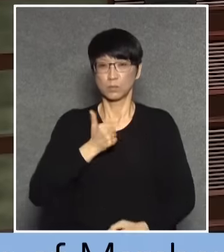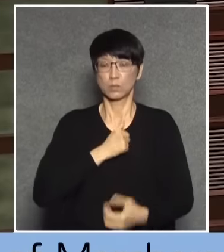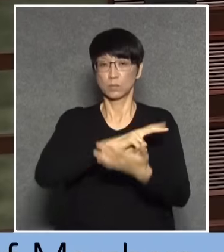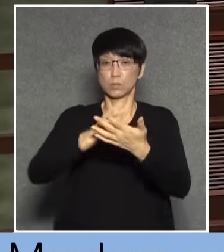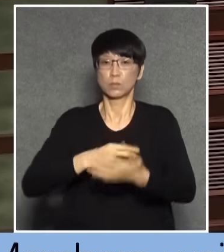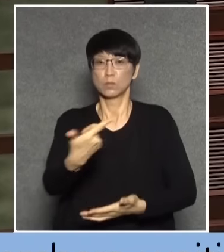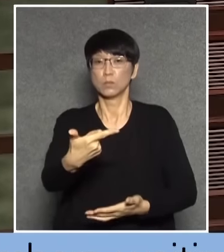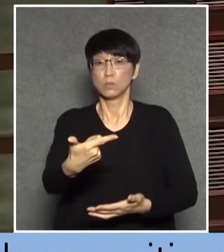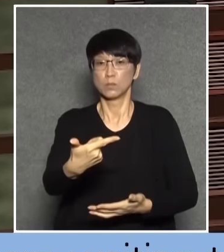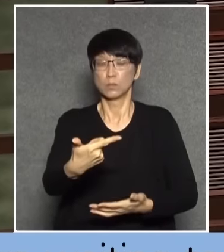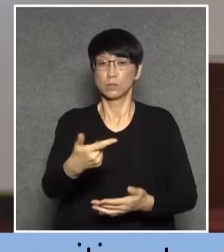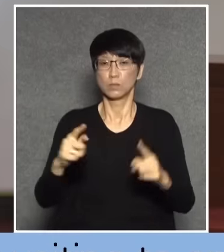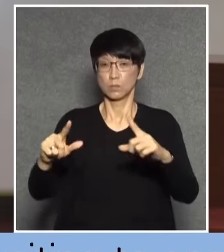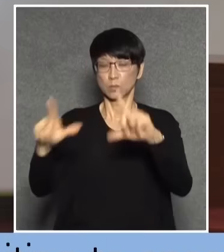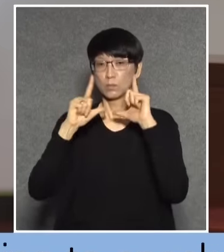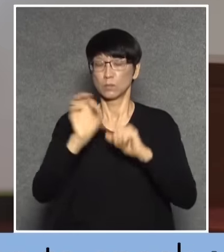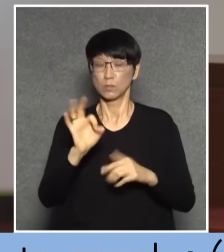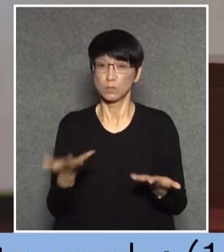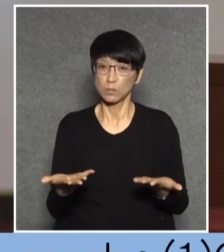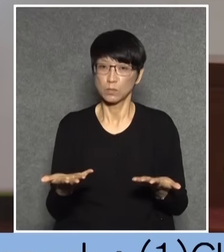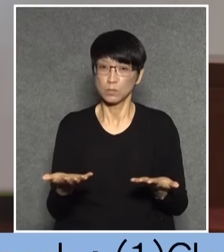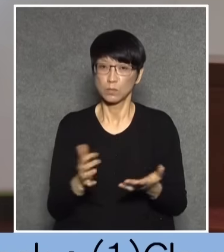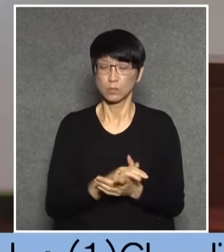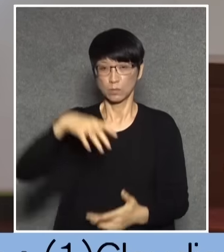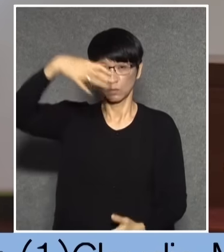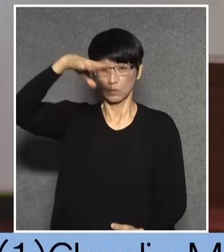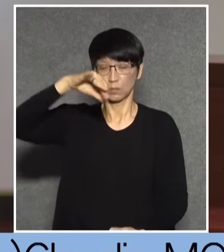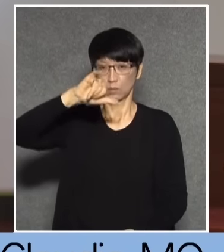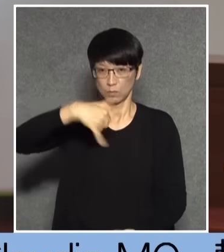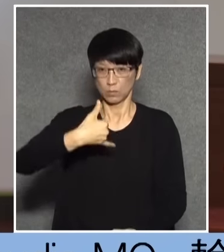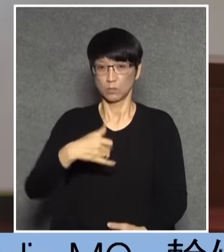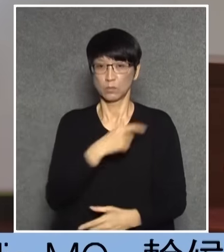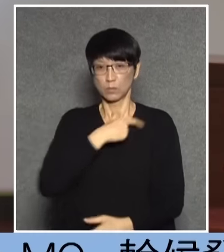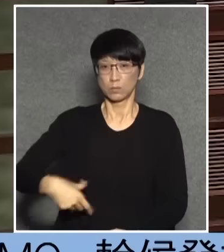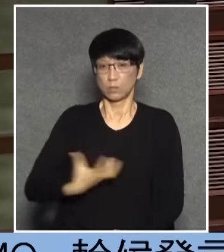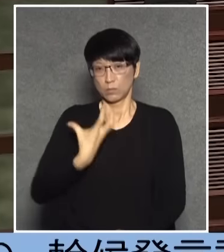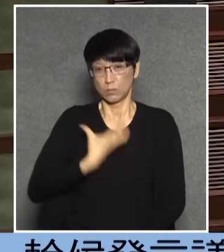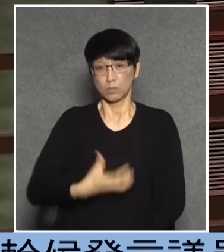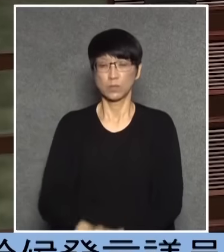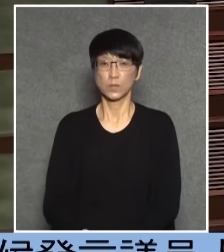冇人回應嘅。主席點人數？火都嚟猛。